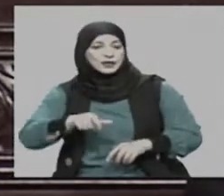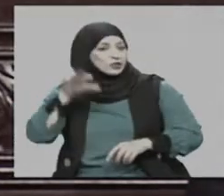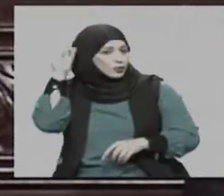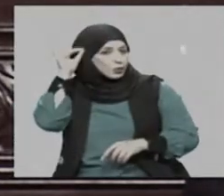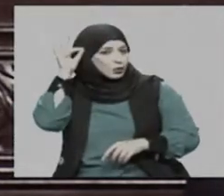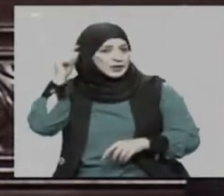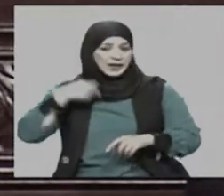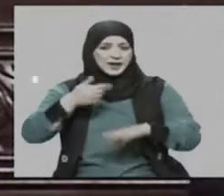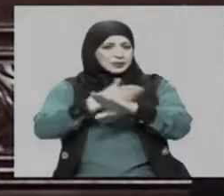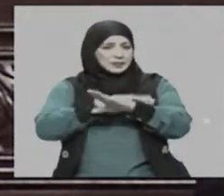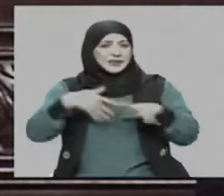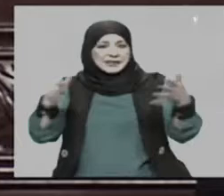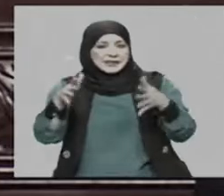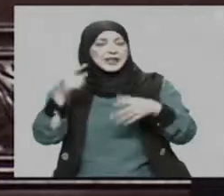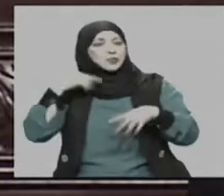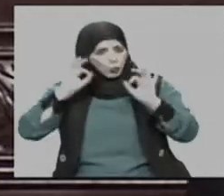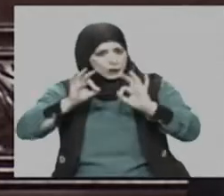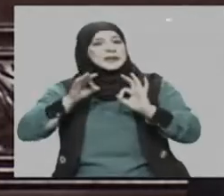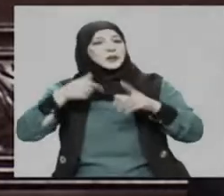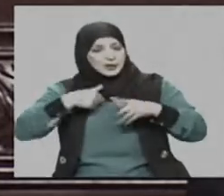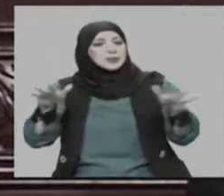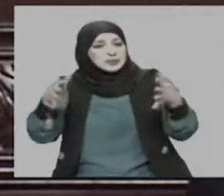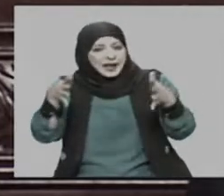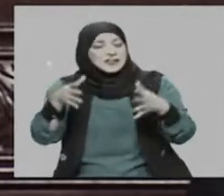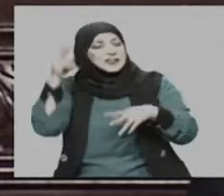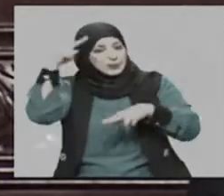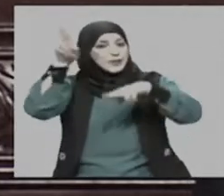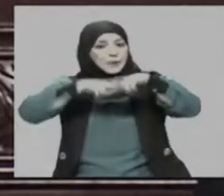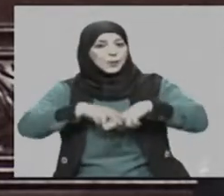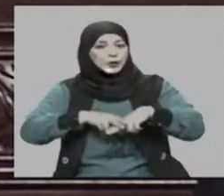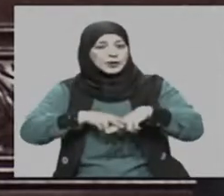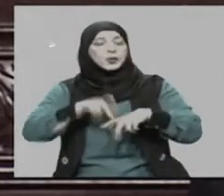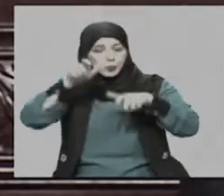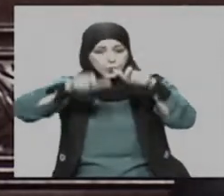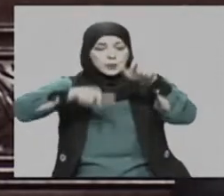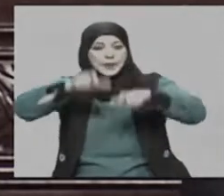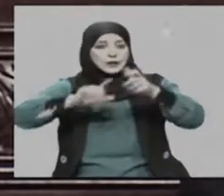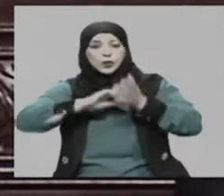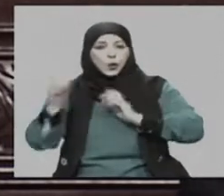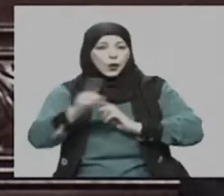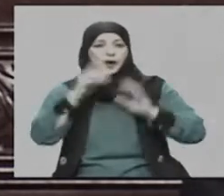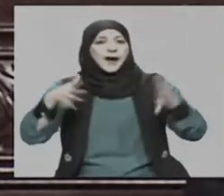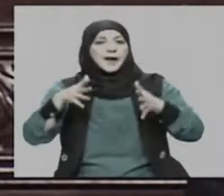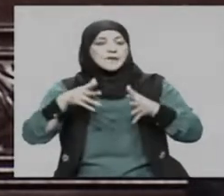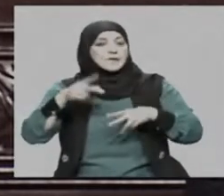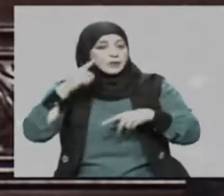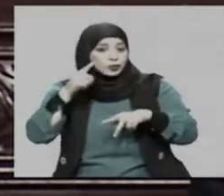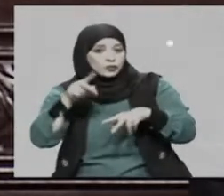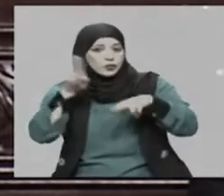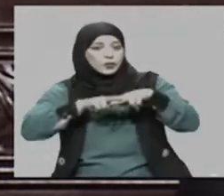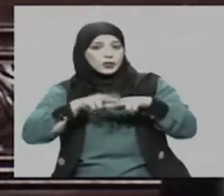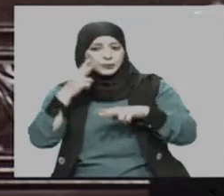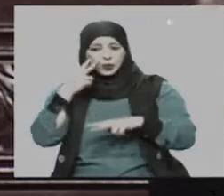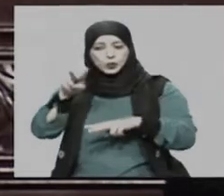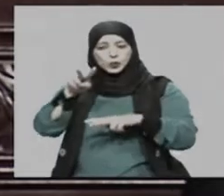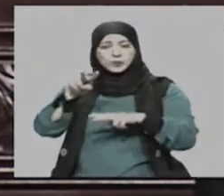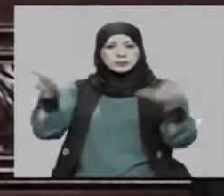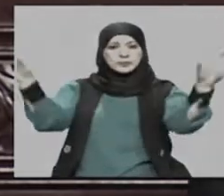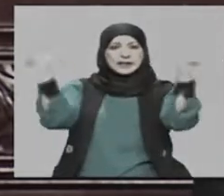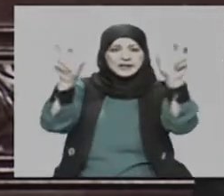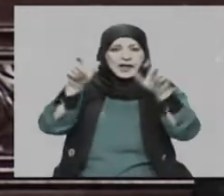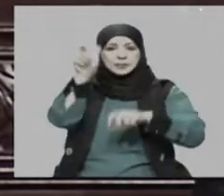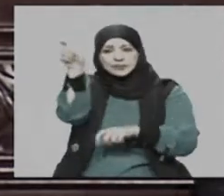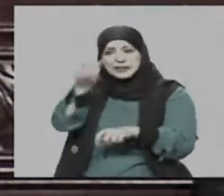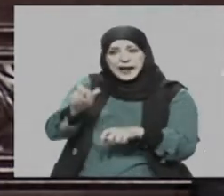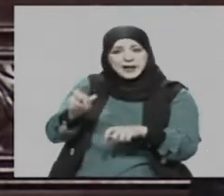كنا خايفين على رويحنا من الموت وقت. الناس خافت لتموت، وترى في العباد تطيح، وترى في إيطاليا ماشي